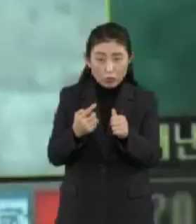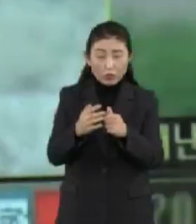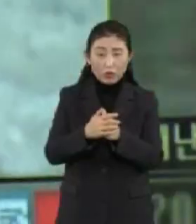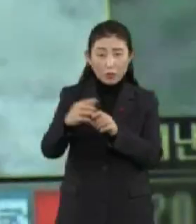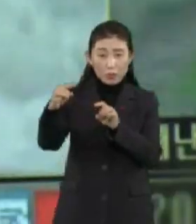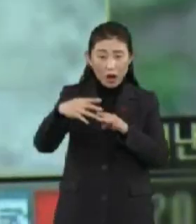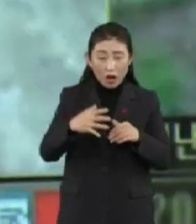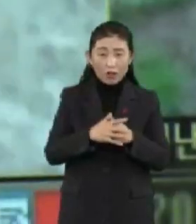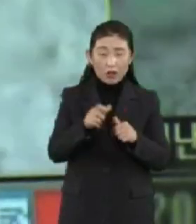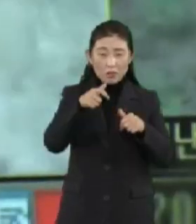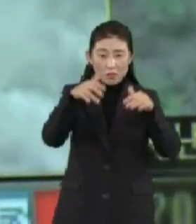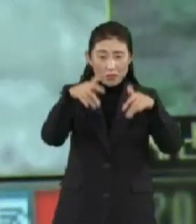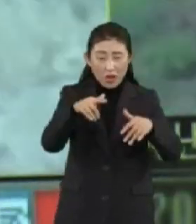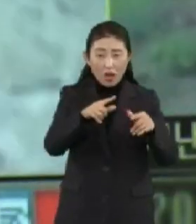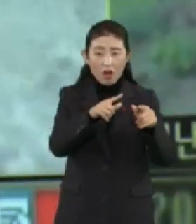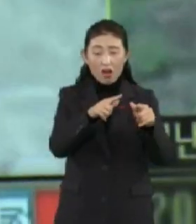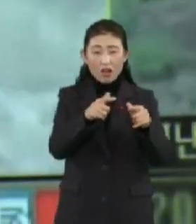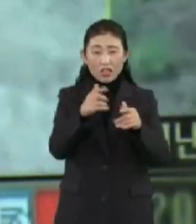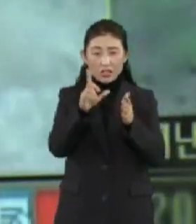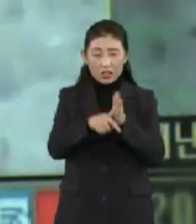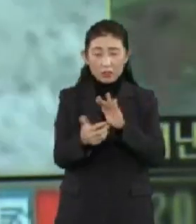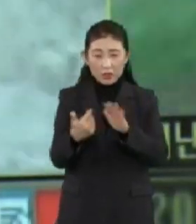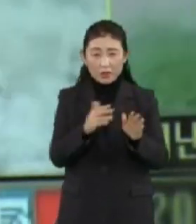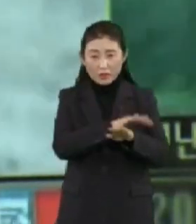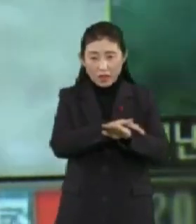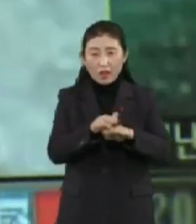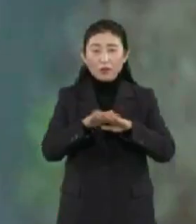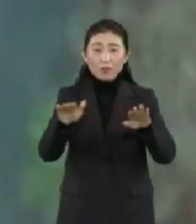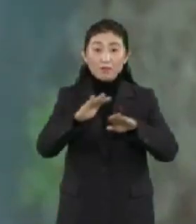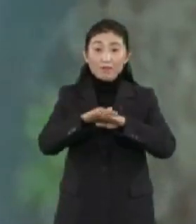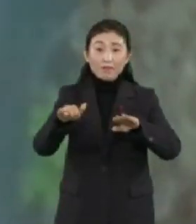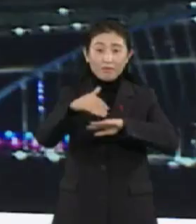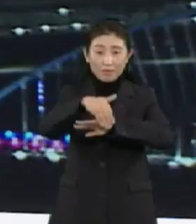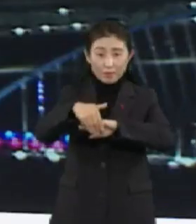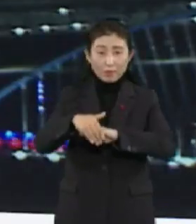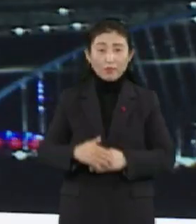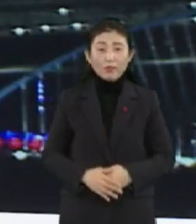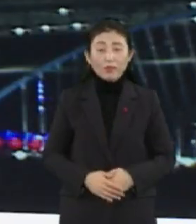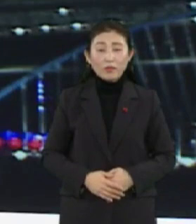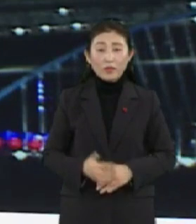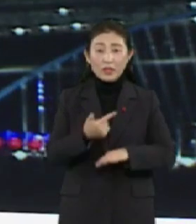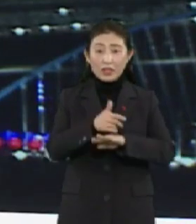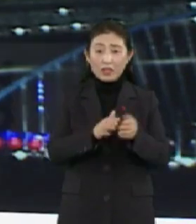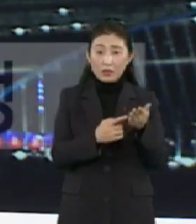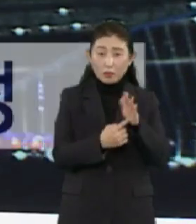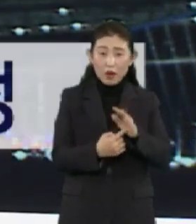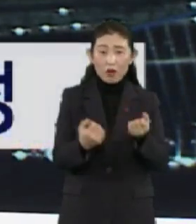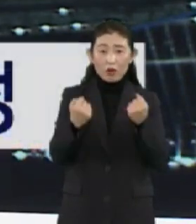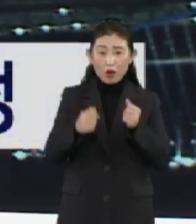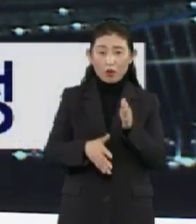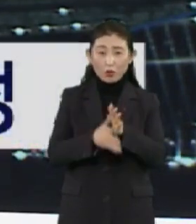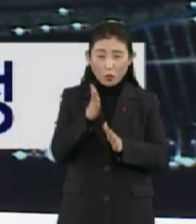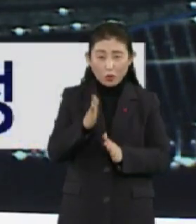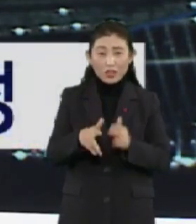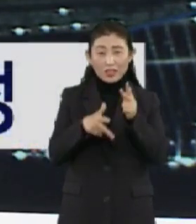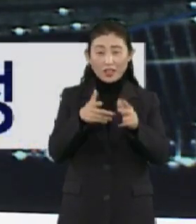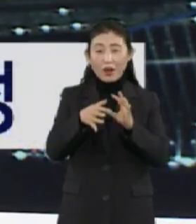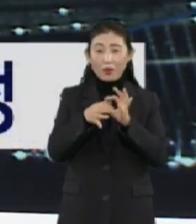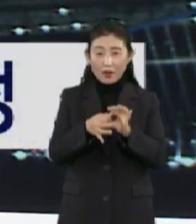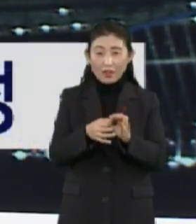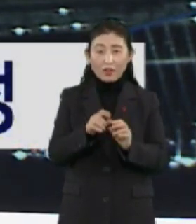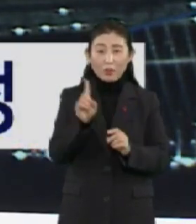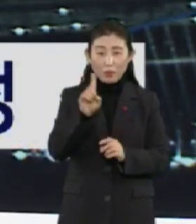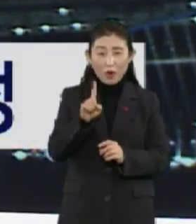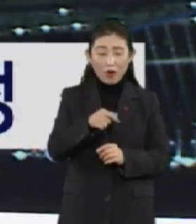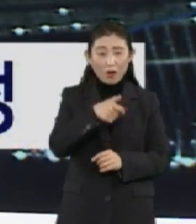국지성 호우 등에 신속하게 대응할 방침입니다. 대원시는 건강도시 조성 사업의